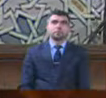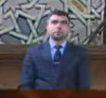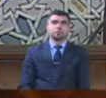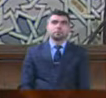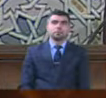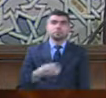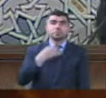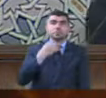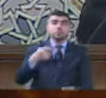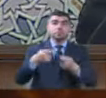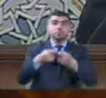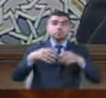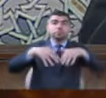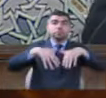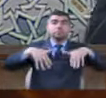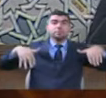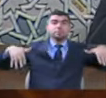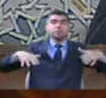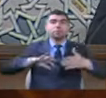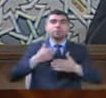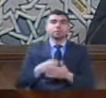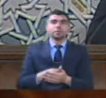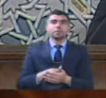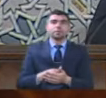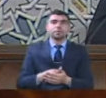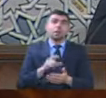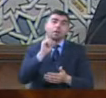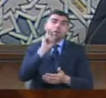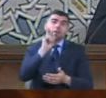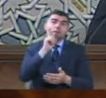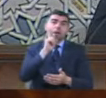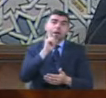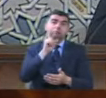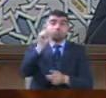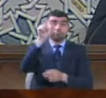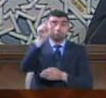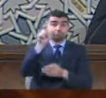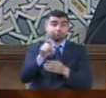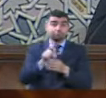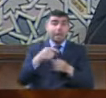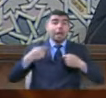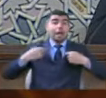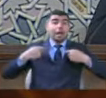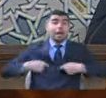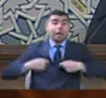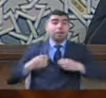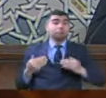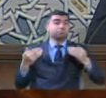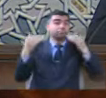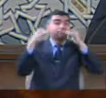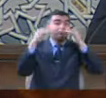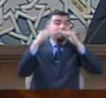يوجد بين ظهرانينا السيدة روسيبيل راموس مادريغال، رئيسة لجنة المناصفة وتكافؤ